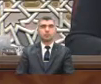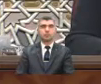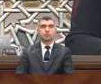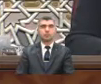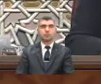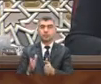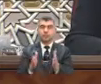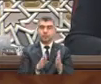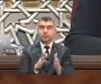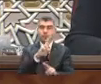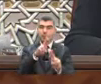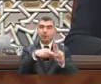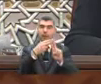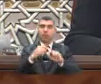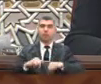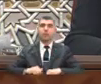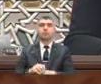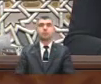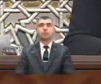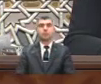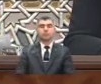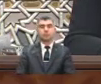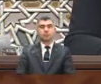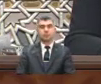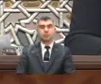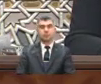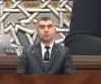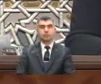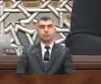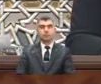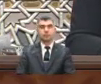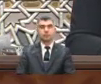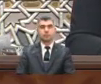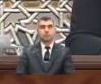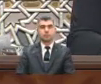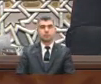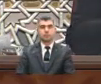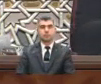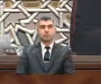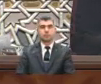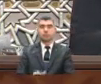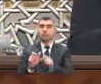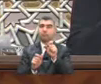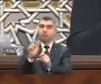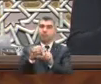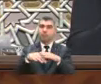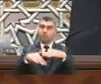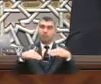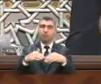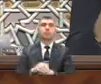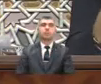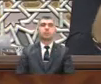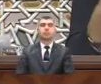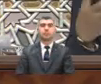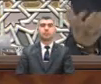إذن الجواب للسيدة الوزيرة. من فضلكم السيدات والسادة النواب، ساعدوا